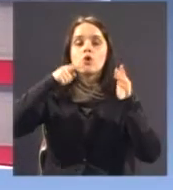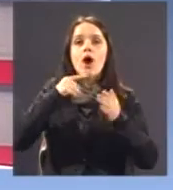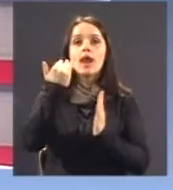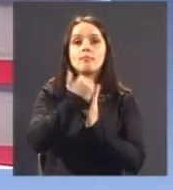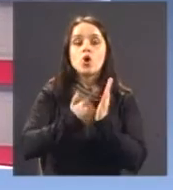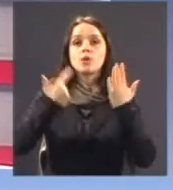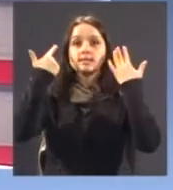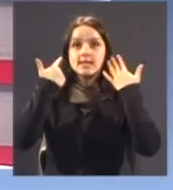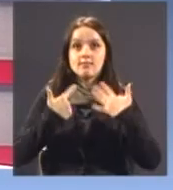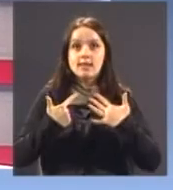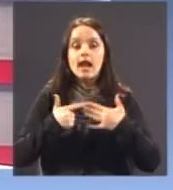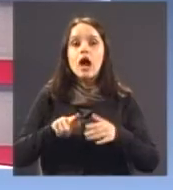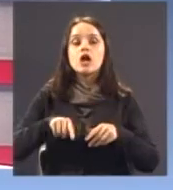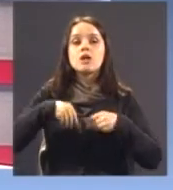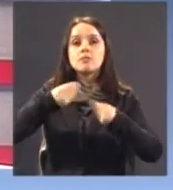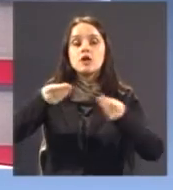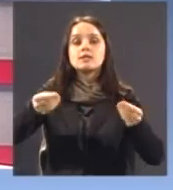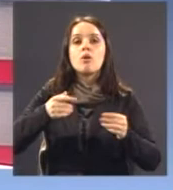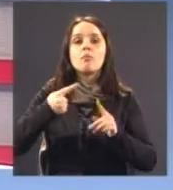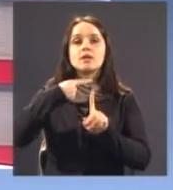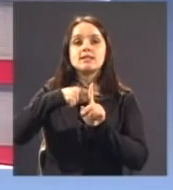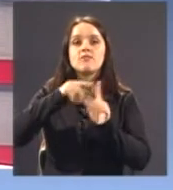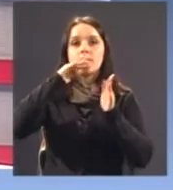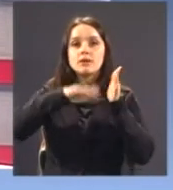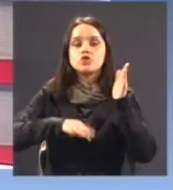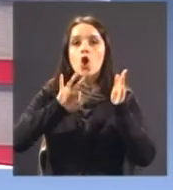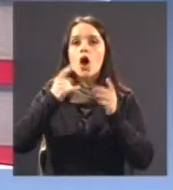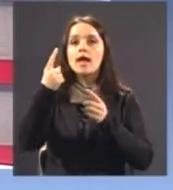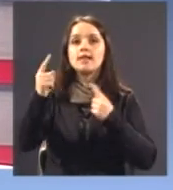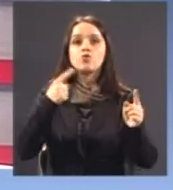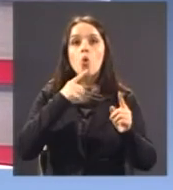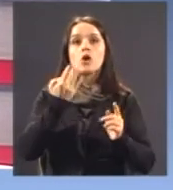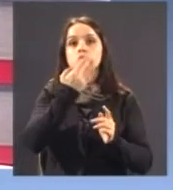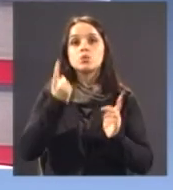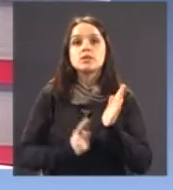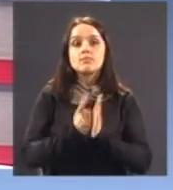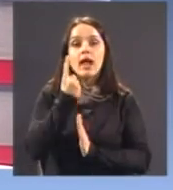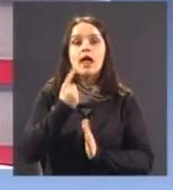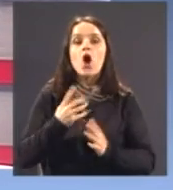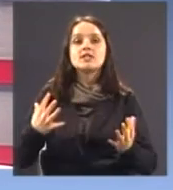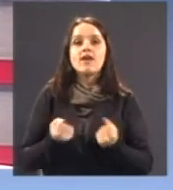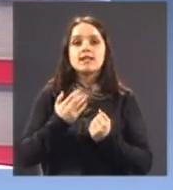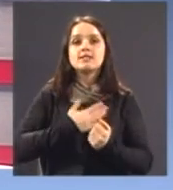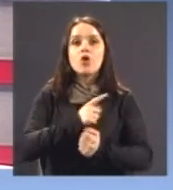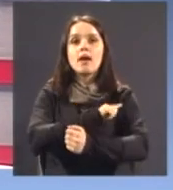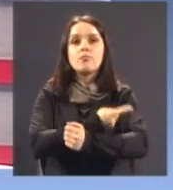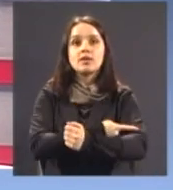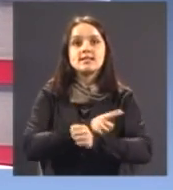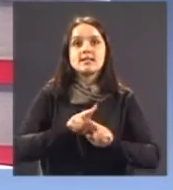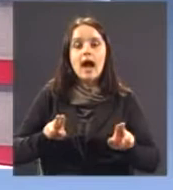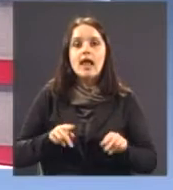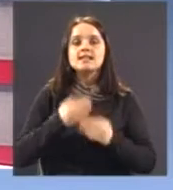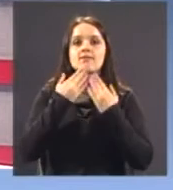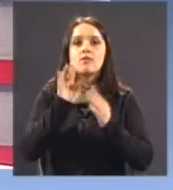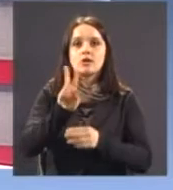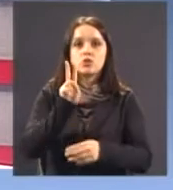dana, donosimo pozitivne priče o individualcima koji su uspjeli ostvariti svoje potencijale. Zahvaljujemo za vašu